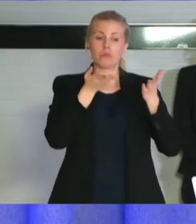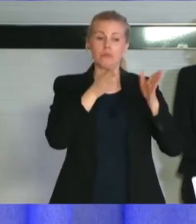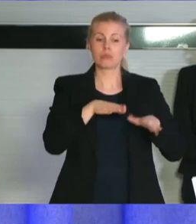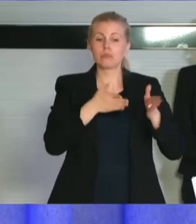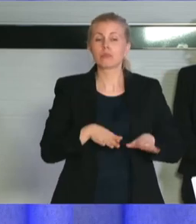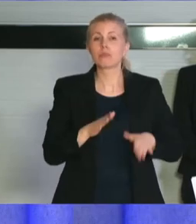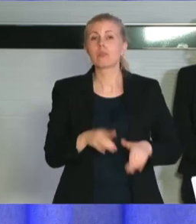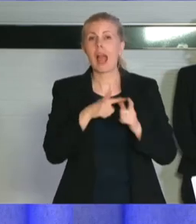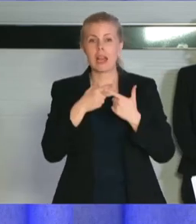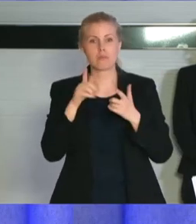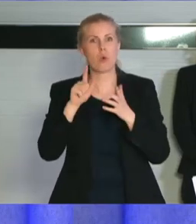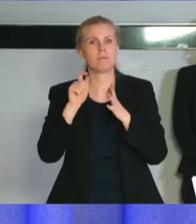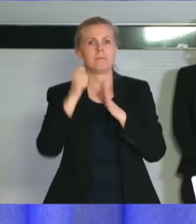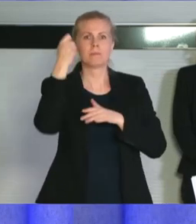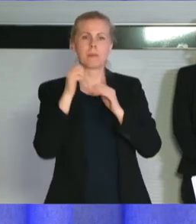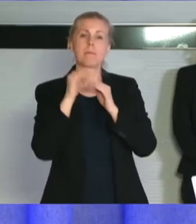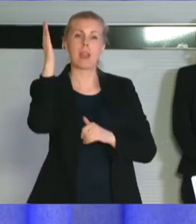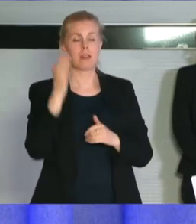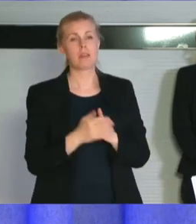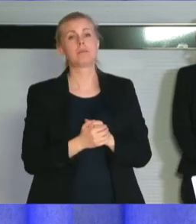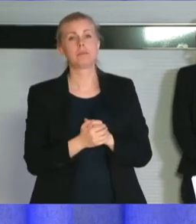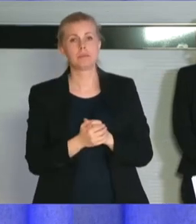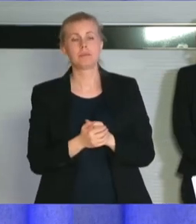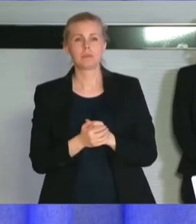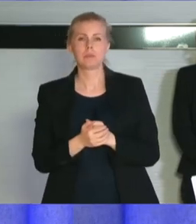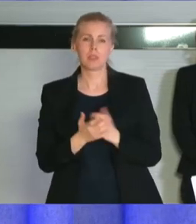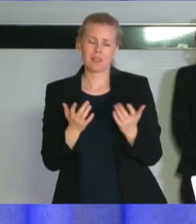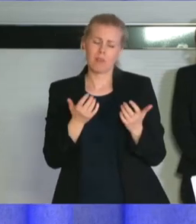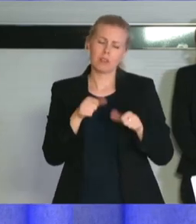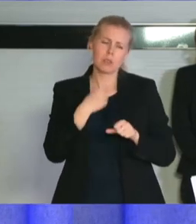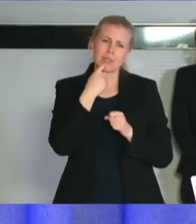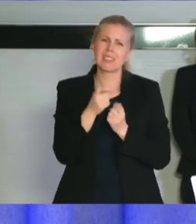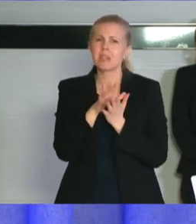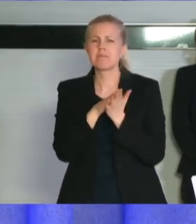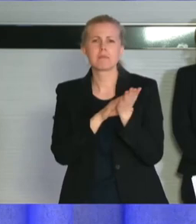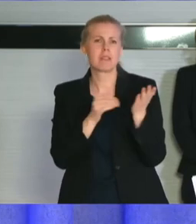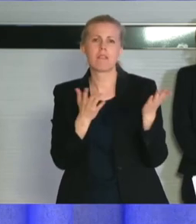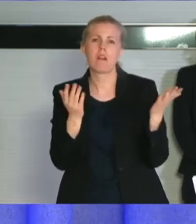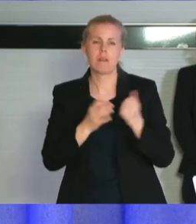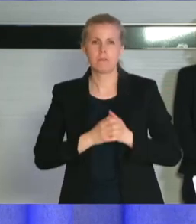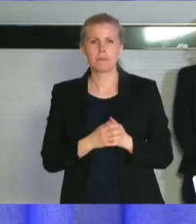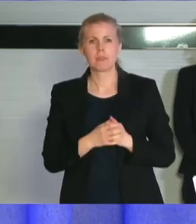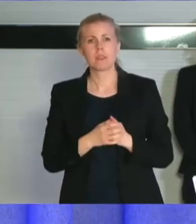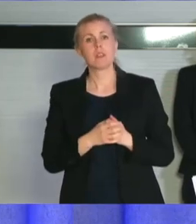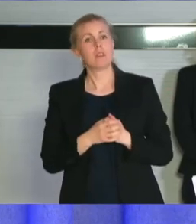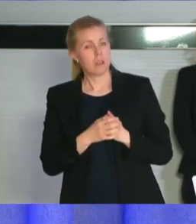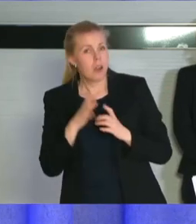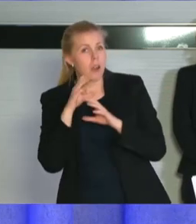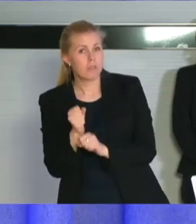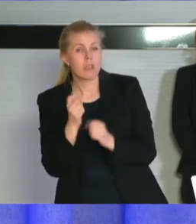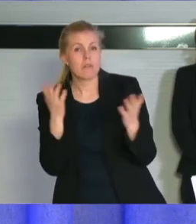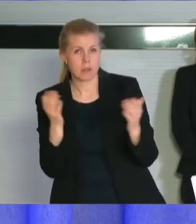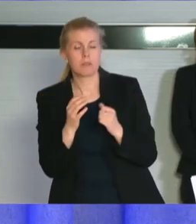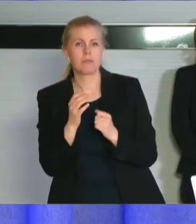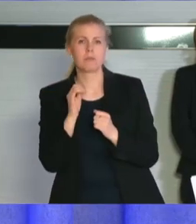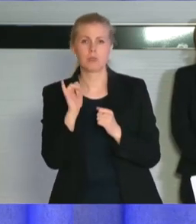til. Men så det er vanskelig å gi en prognose. Det er avhengig av